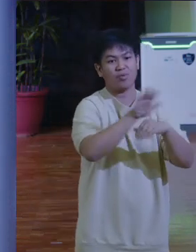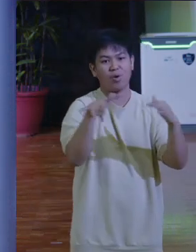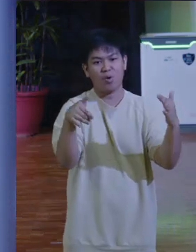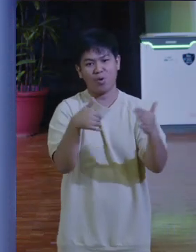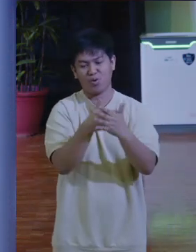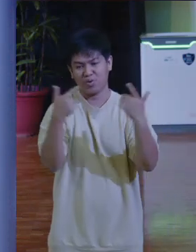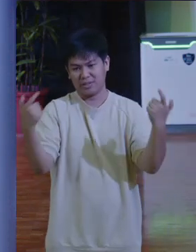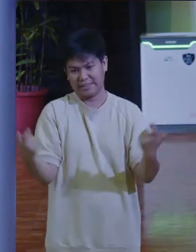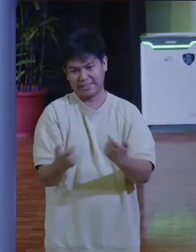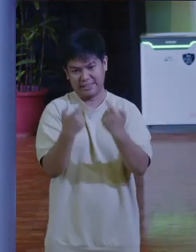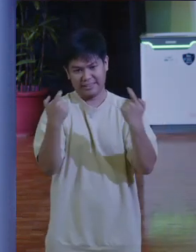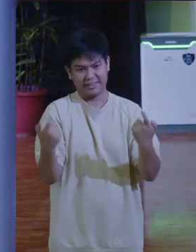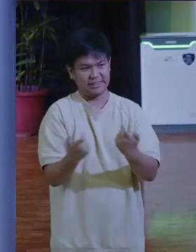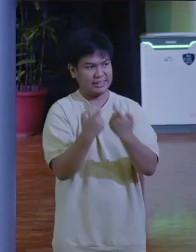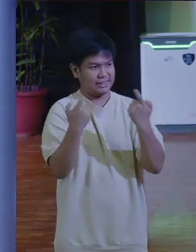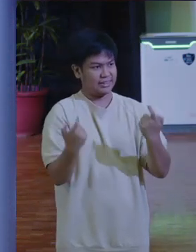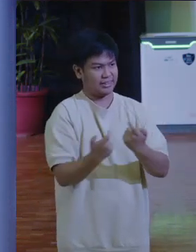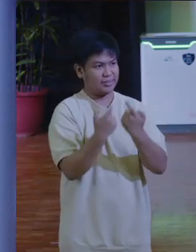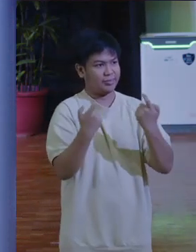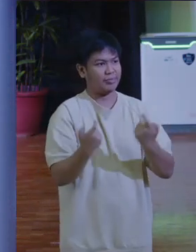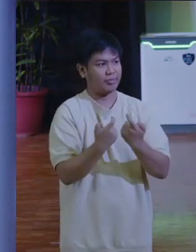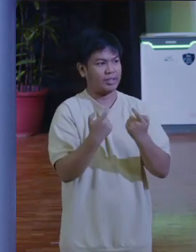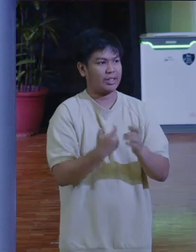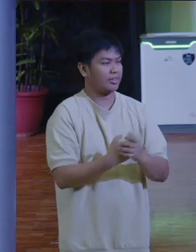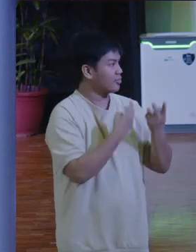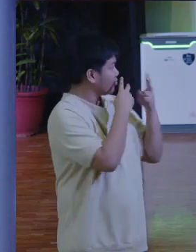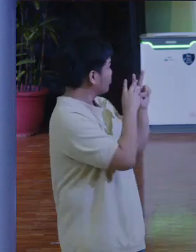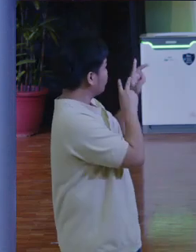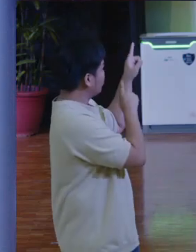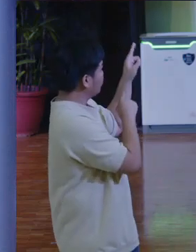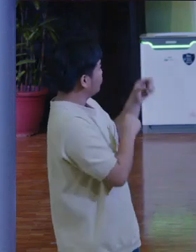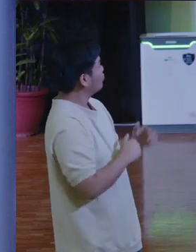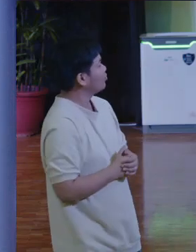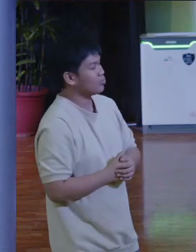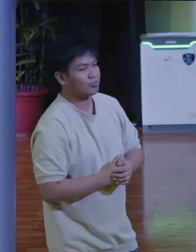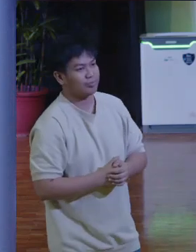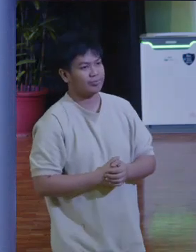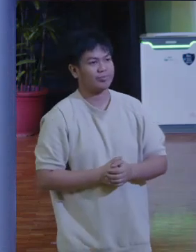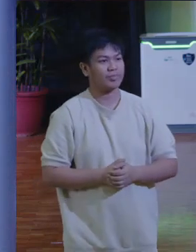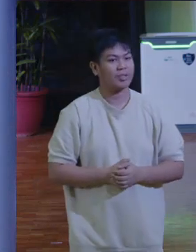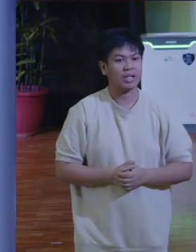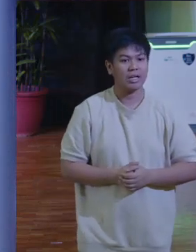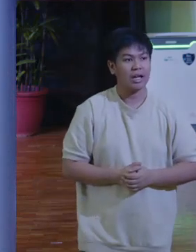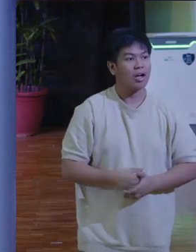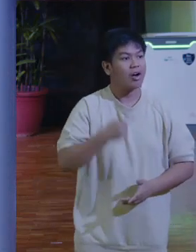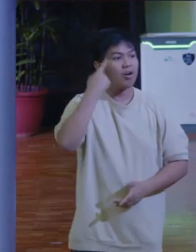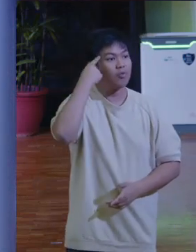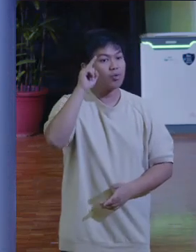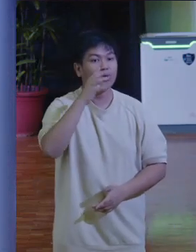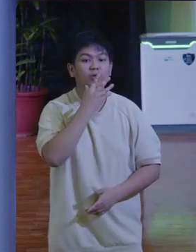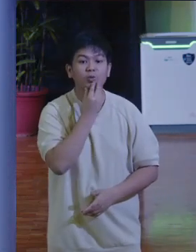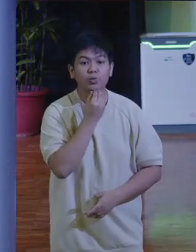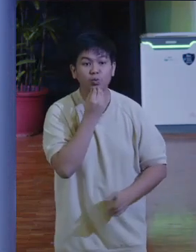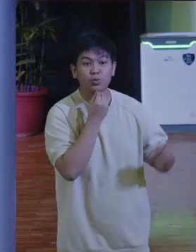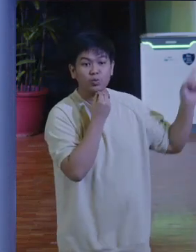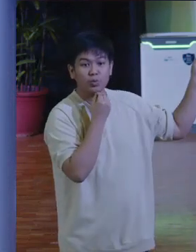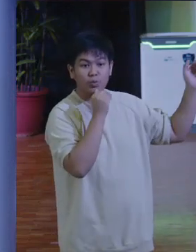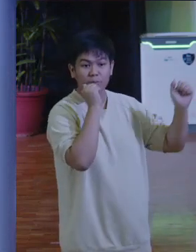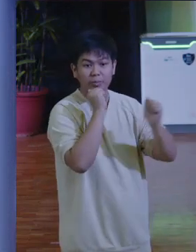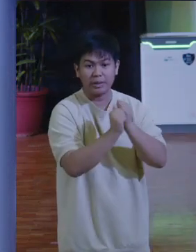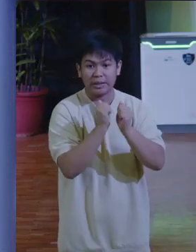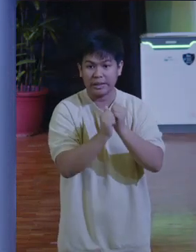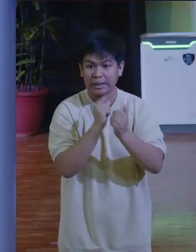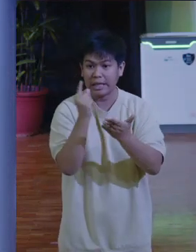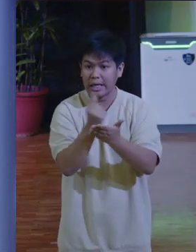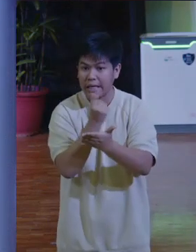pinapasan, and forgive all my sins. So para sa bayang Israel, ang good news